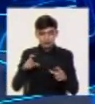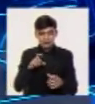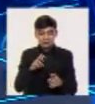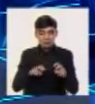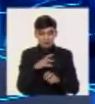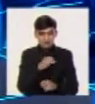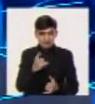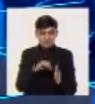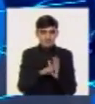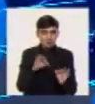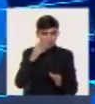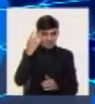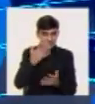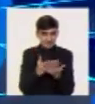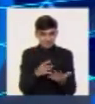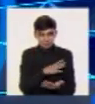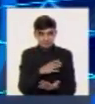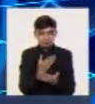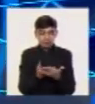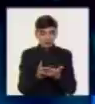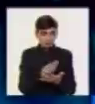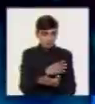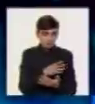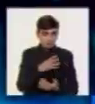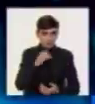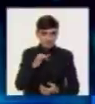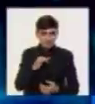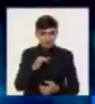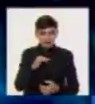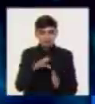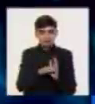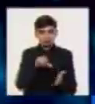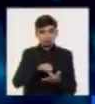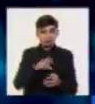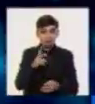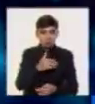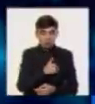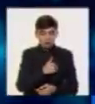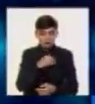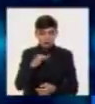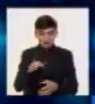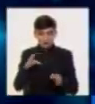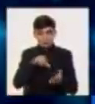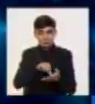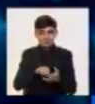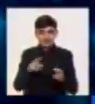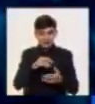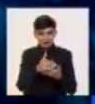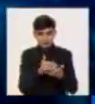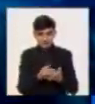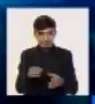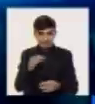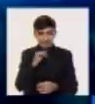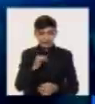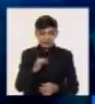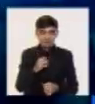сайлау туралы пікір алмасқан сарапшылар осындай мысал келтірді. Саясаттанушылар жалпы бұл жолғы саяси науқанға қатысушылар